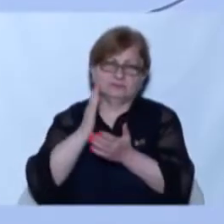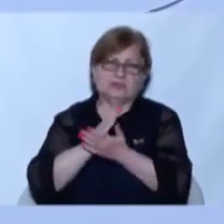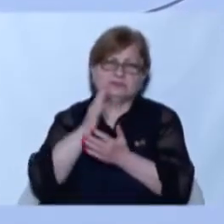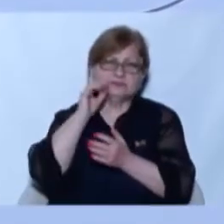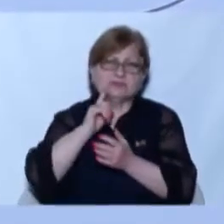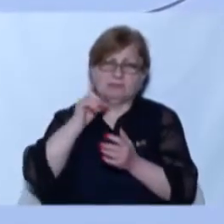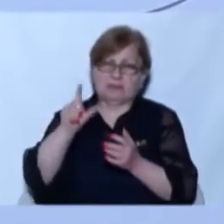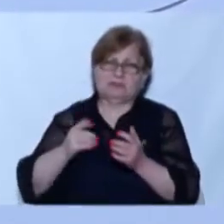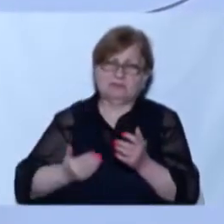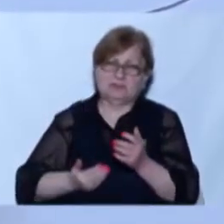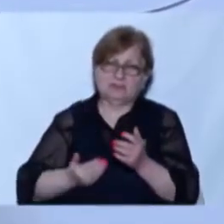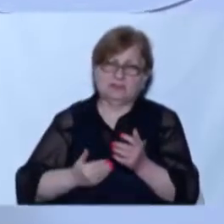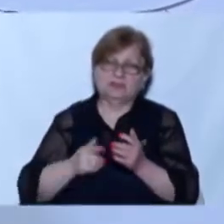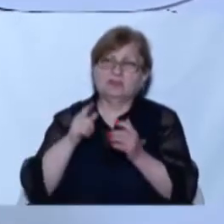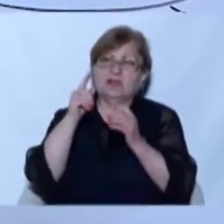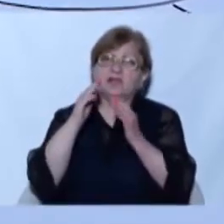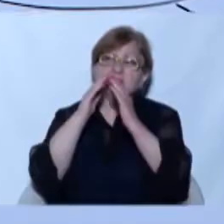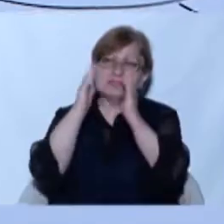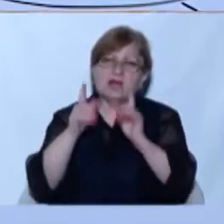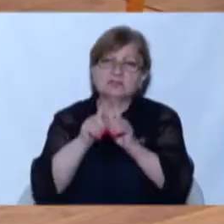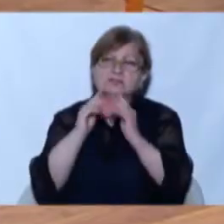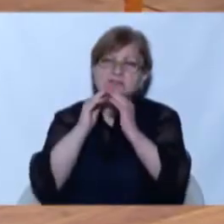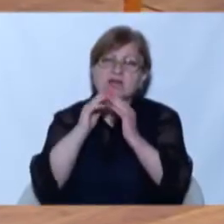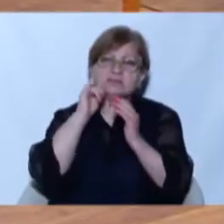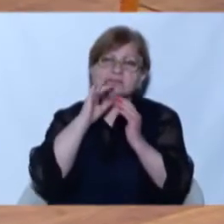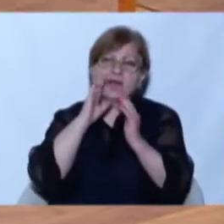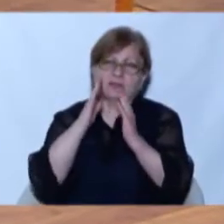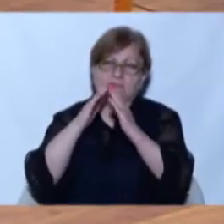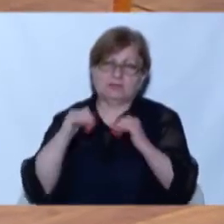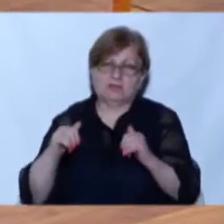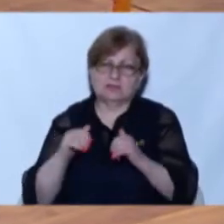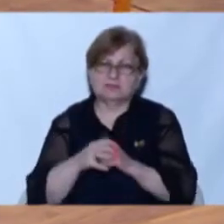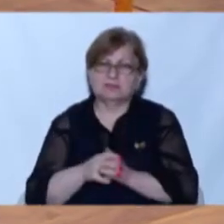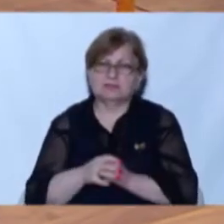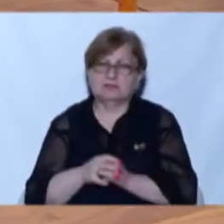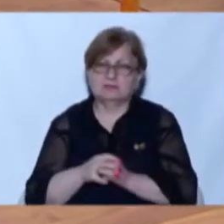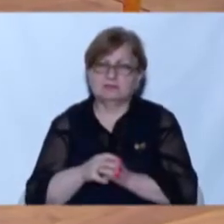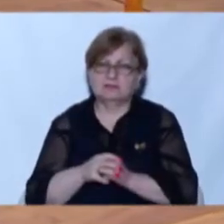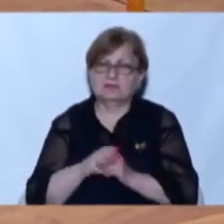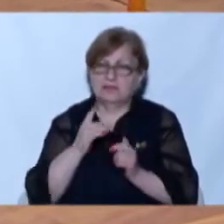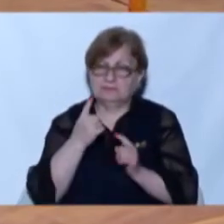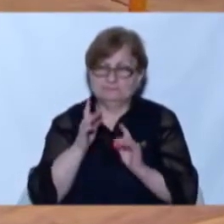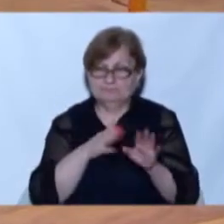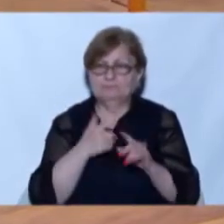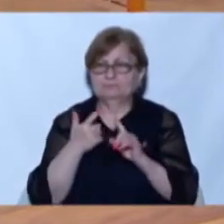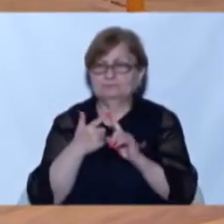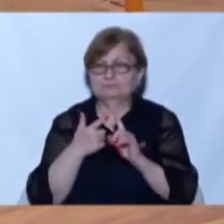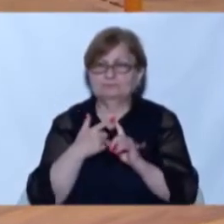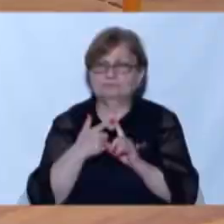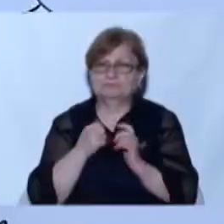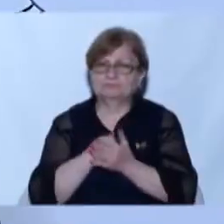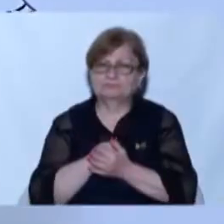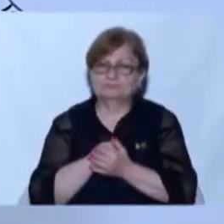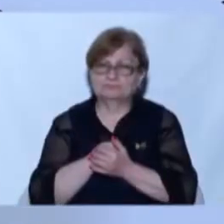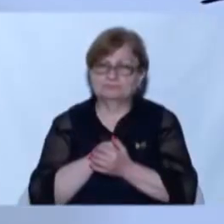სახლი დგას, სანამ ის დაინგრევა. აი ეს ერთი ეპიზოდი იყო. მეორე ეპიზოდი კი ეს გახლავთ.